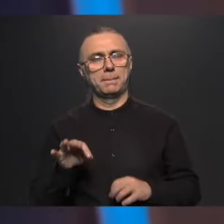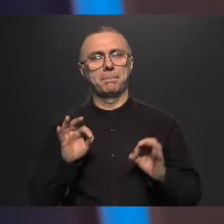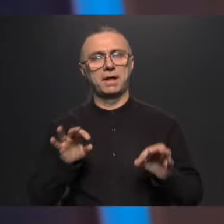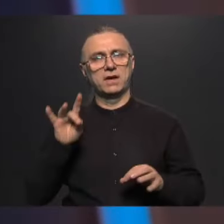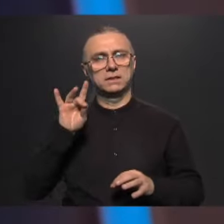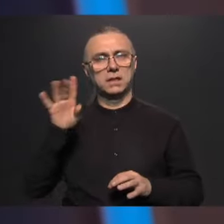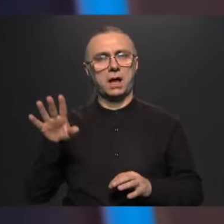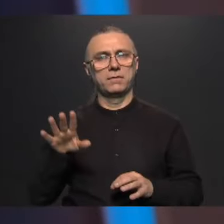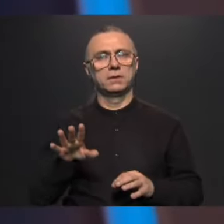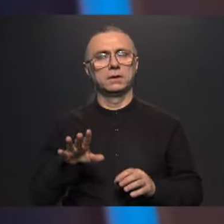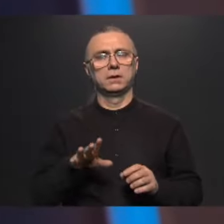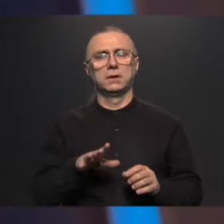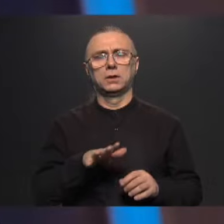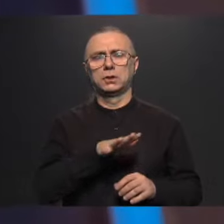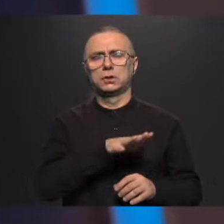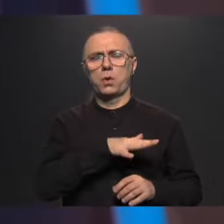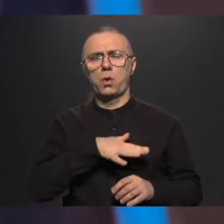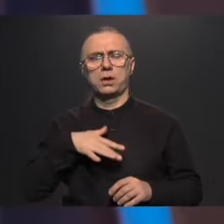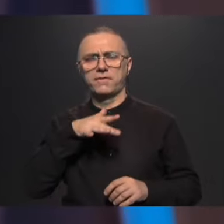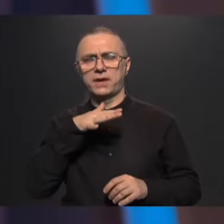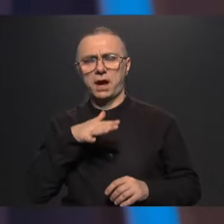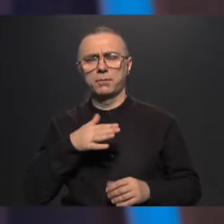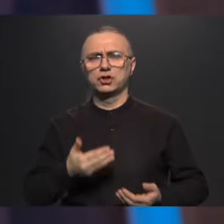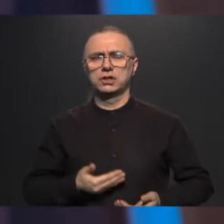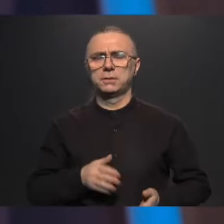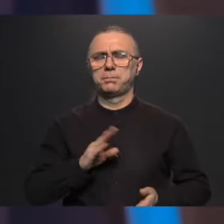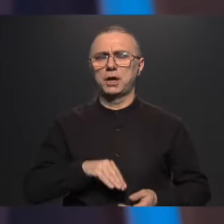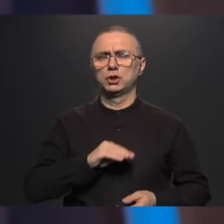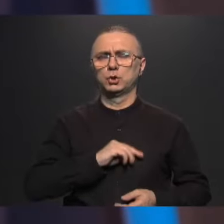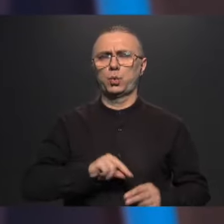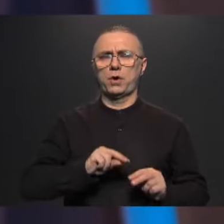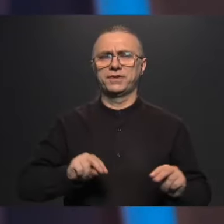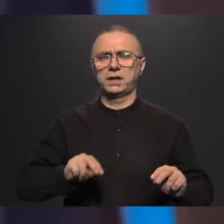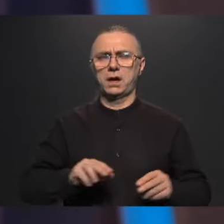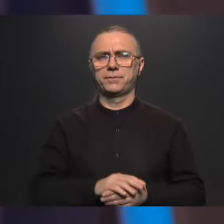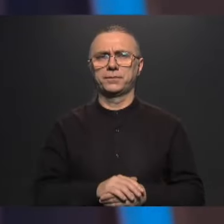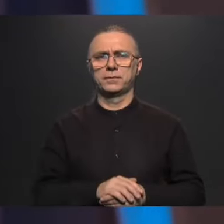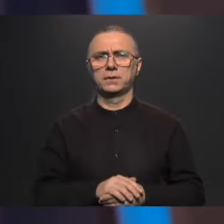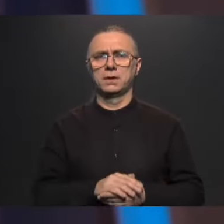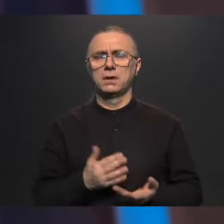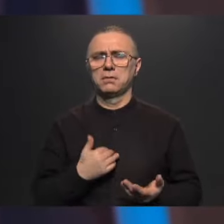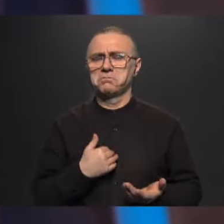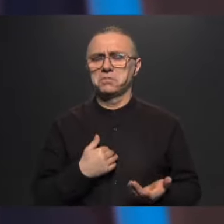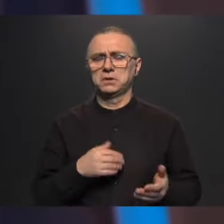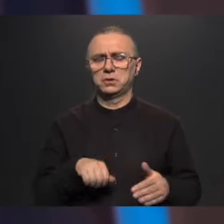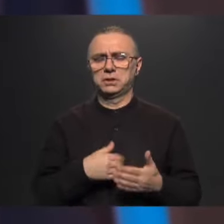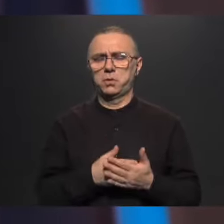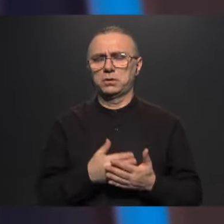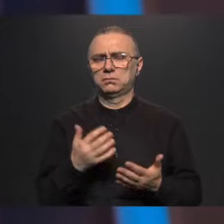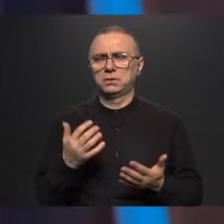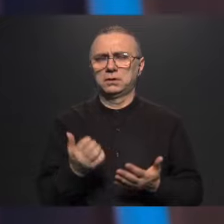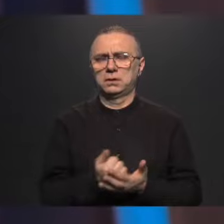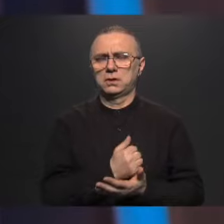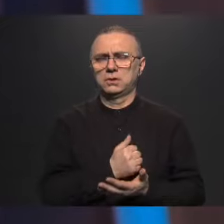долгое время жить без духовника? Я крещенный более 30 лет назад, но духовник так и не нашелся. Правильно ли